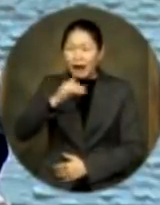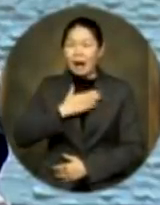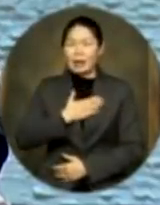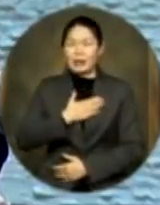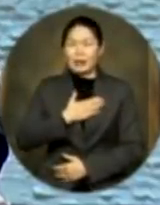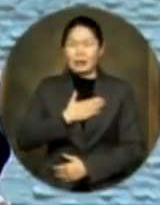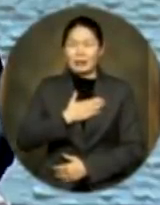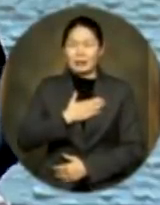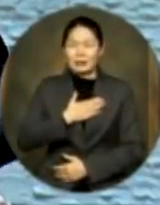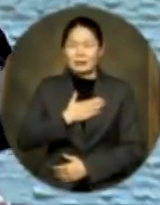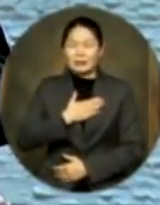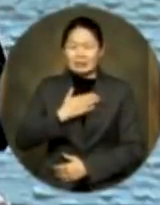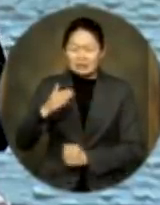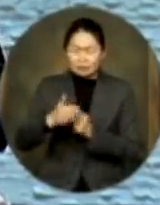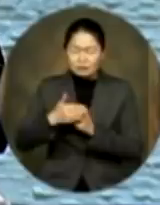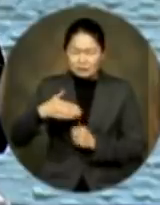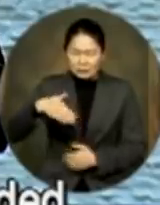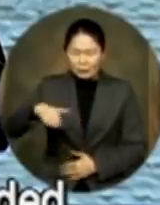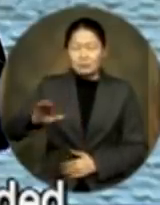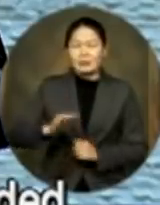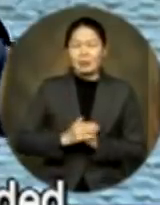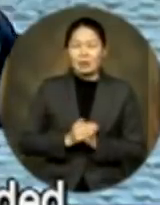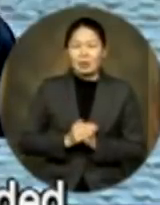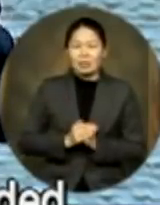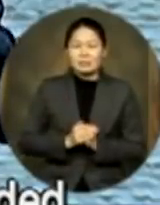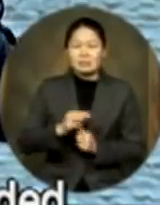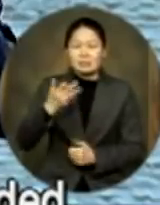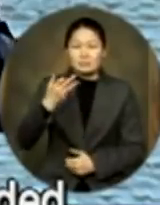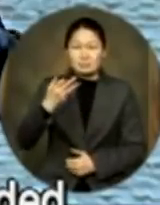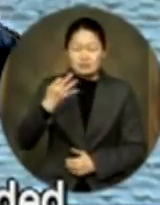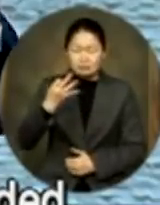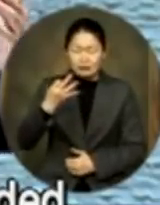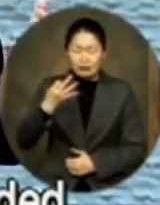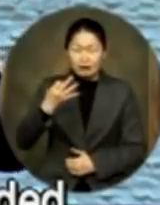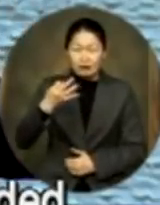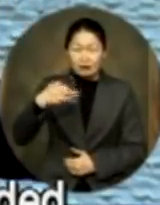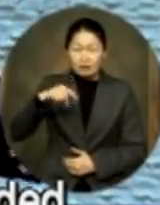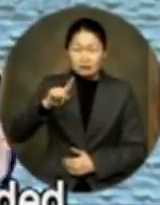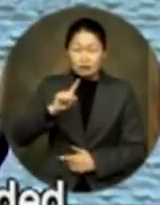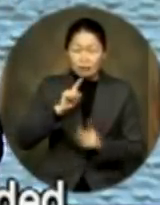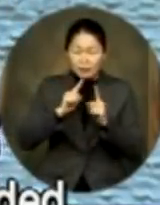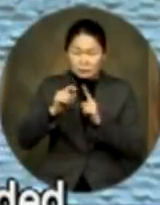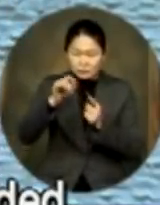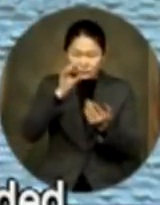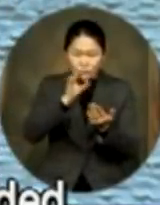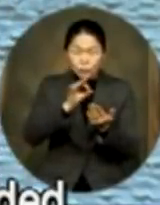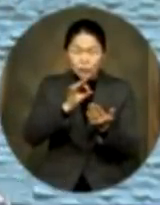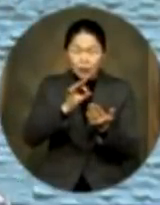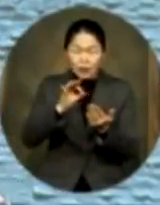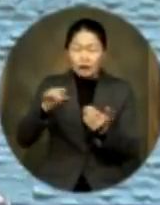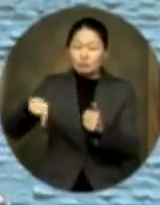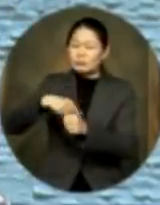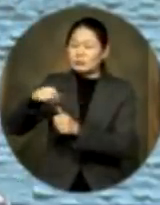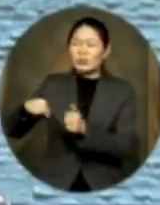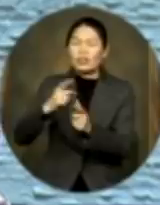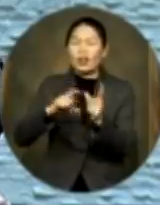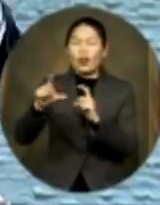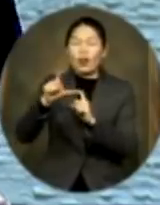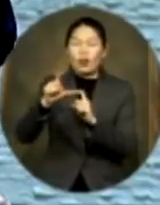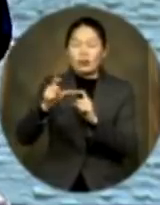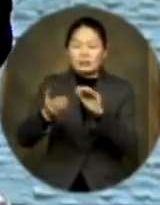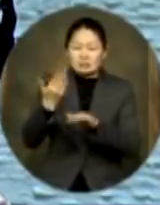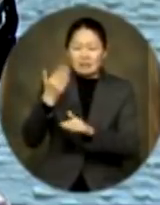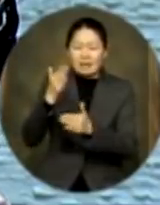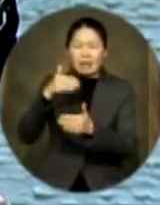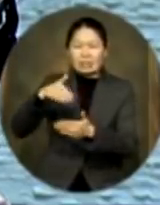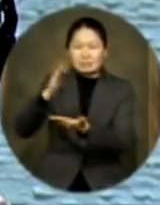겁니다 그러니까 14절 말씀에 그제서야 주변 사람들이 더 이상 말리지 않고 하나님의